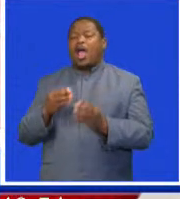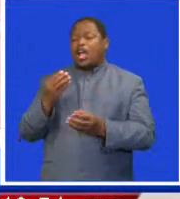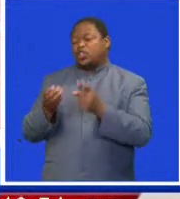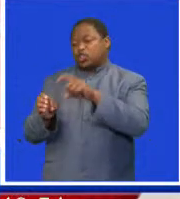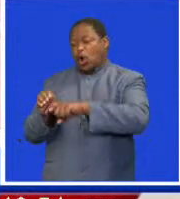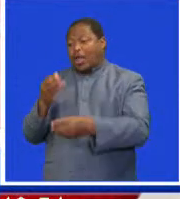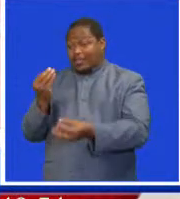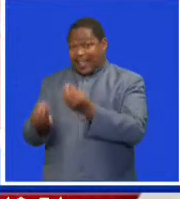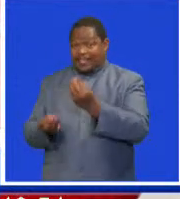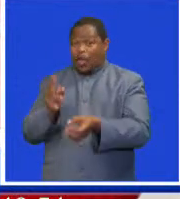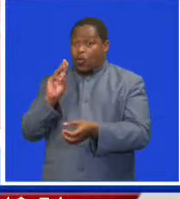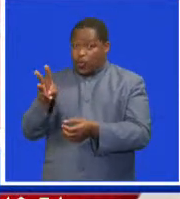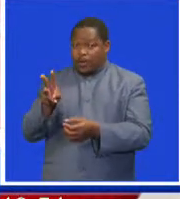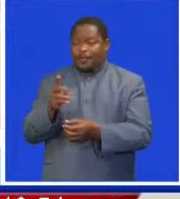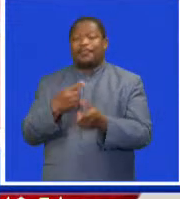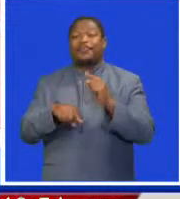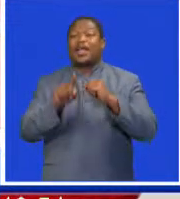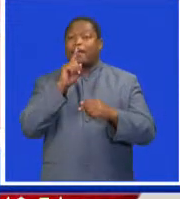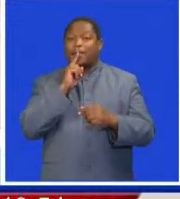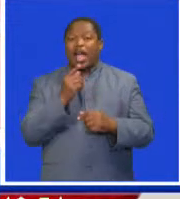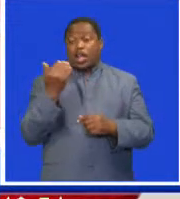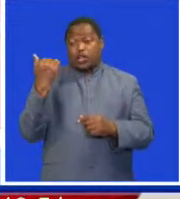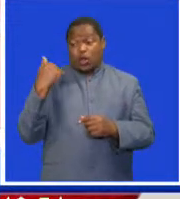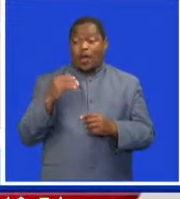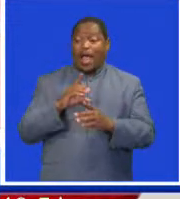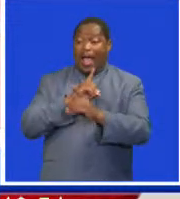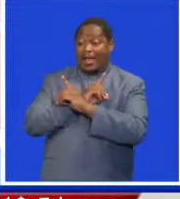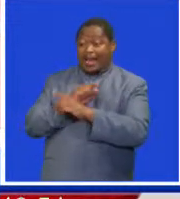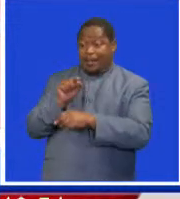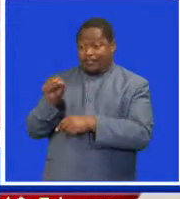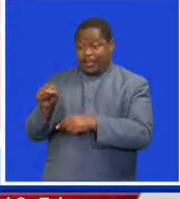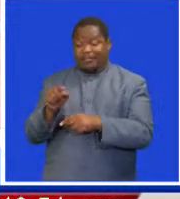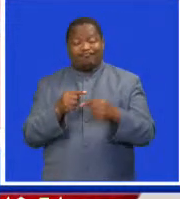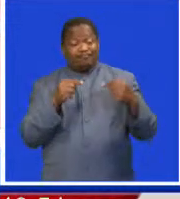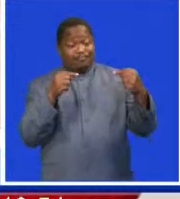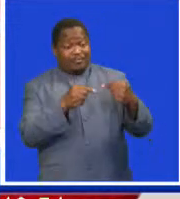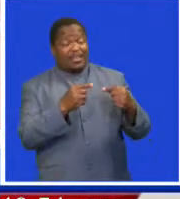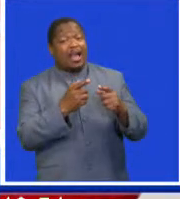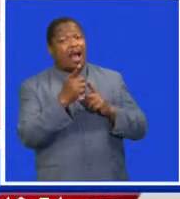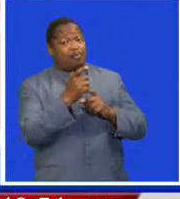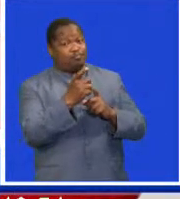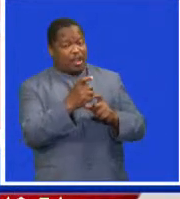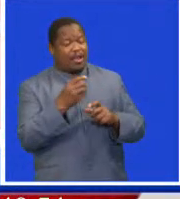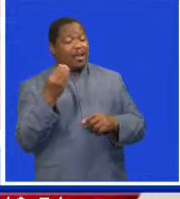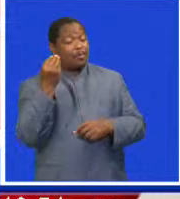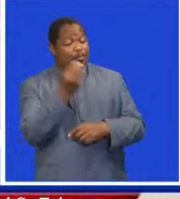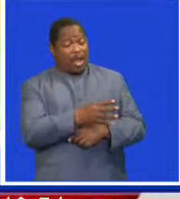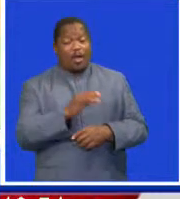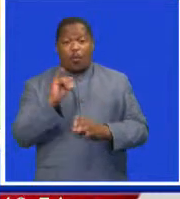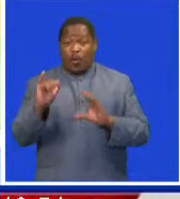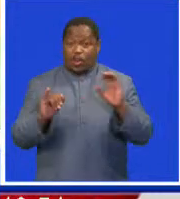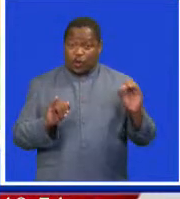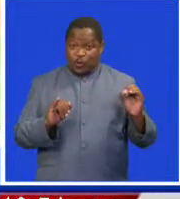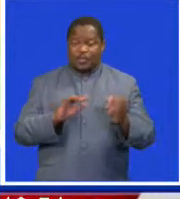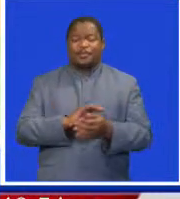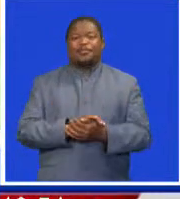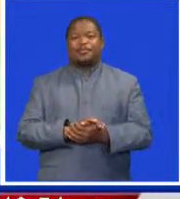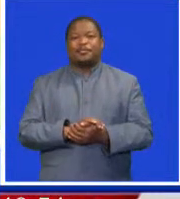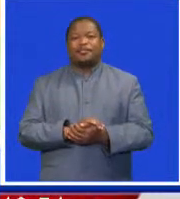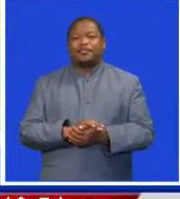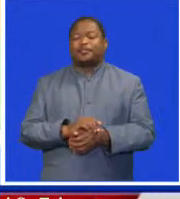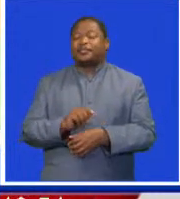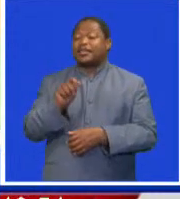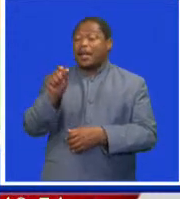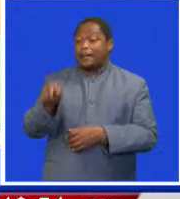lifuna kunqoba lo mdlalo lelitobabeke emathubeni lamahle ekufika leyo nkemba. Ligolokele lichamuka esigameni sekuqala semidlalo nga-Trezorgate libone